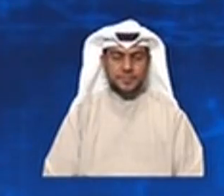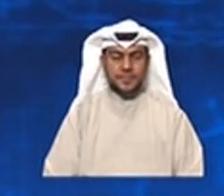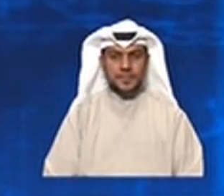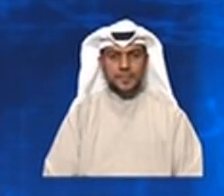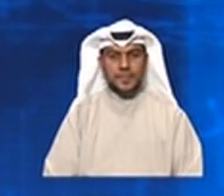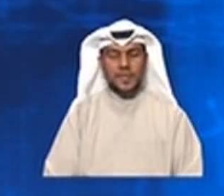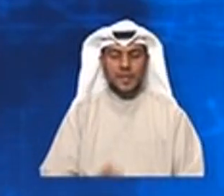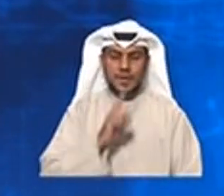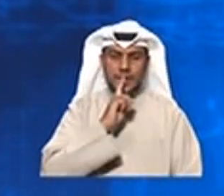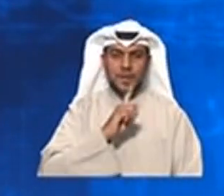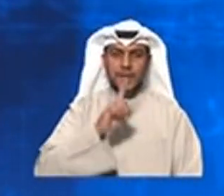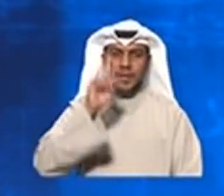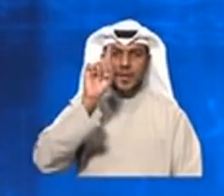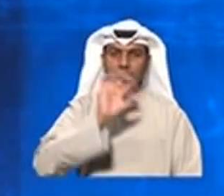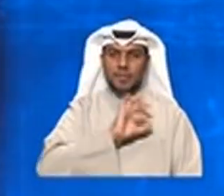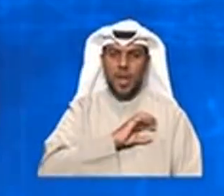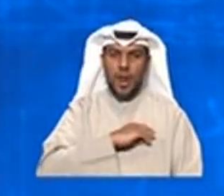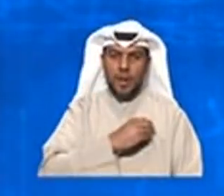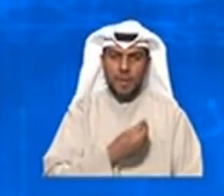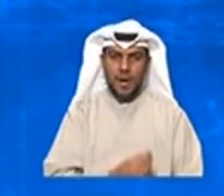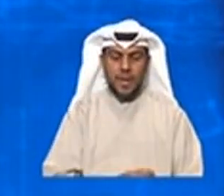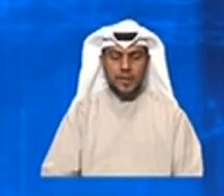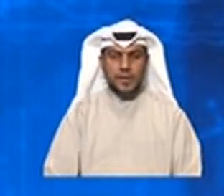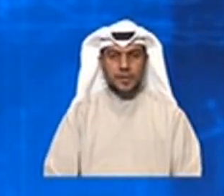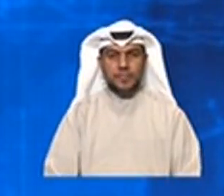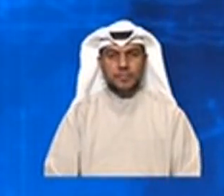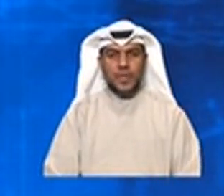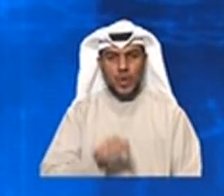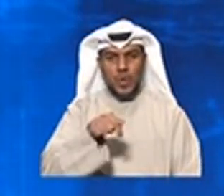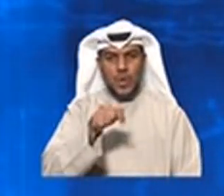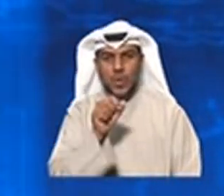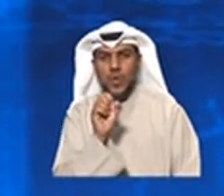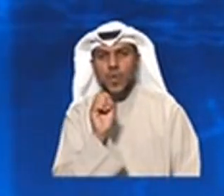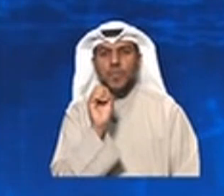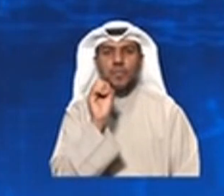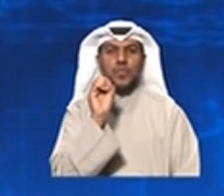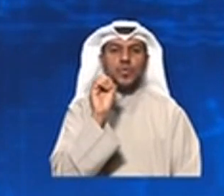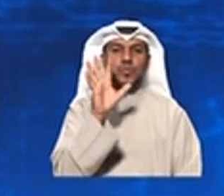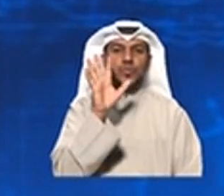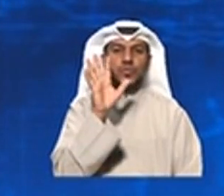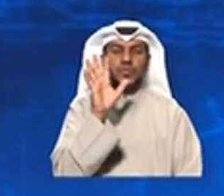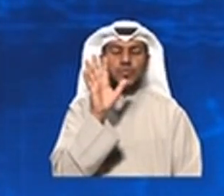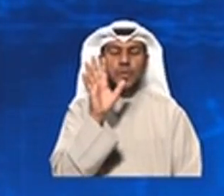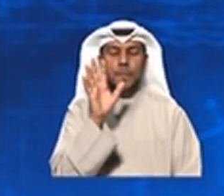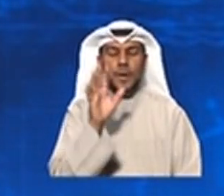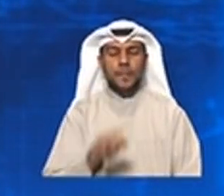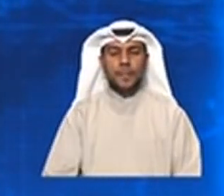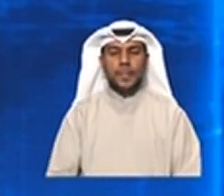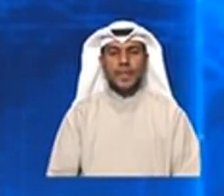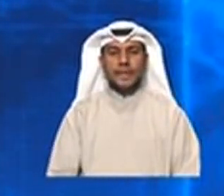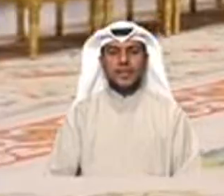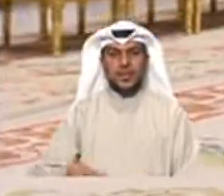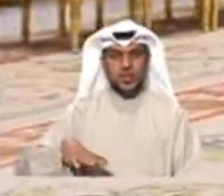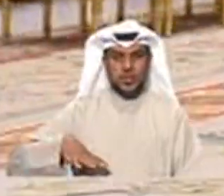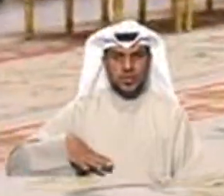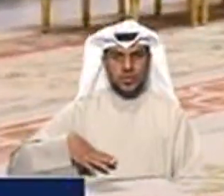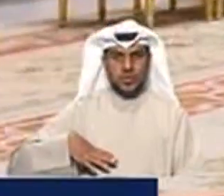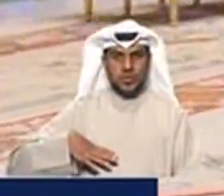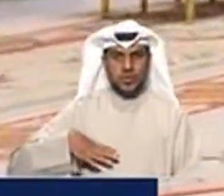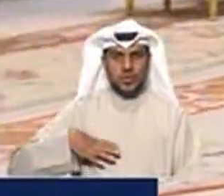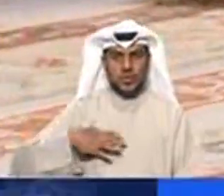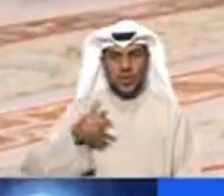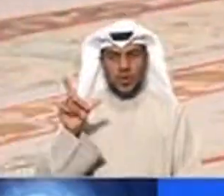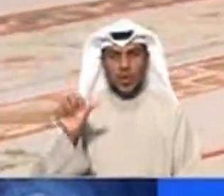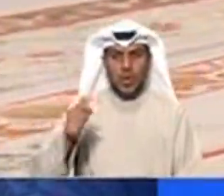بصدى بسم الله الرحمن الرحيم. احتفل في قصر بيان صباح اليوم بتسلم حضرة صاحب السمو أمير البلاد الشيخ نواف الأحمد الجابر